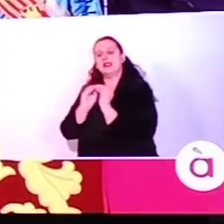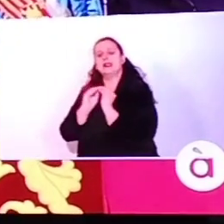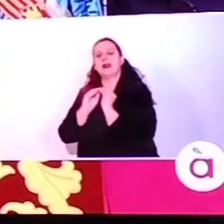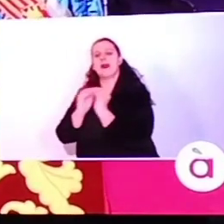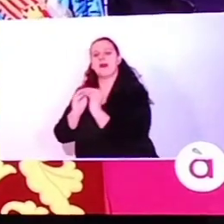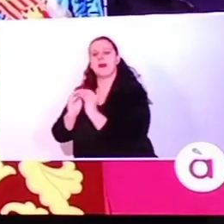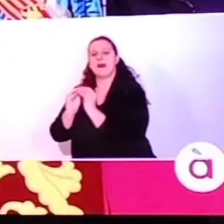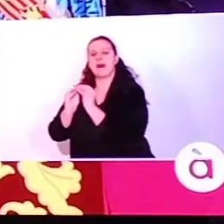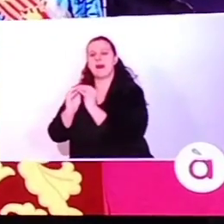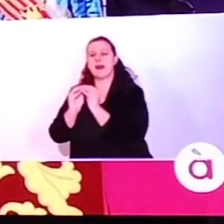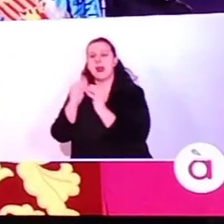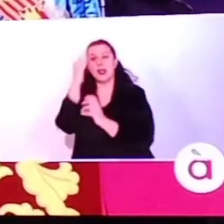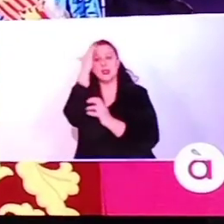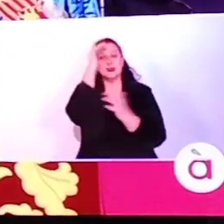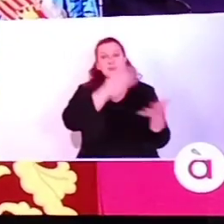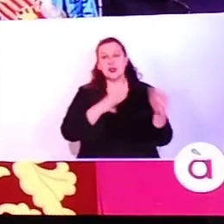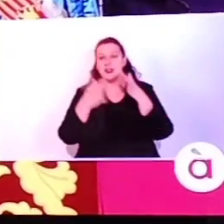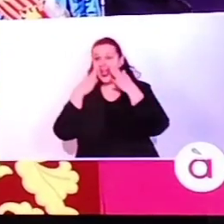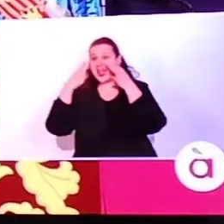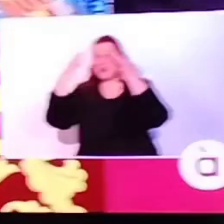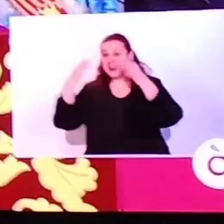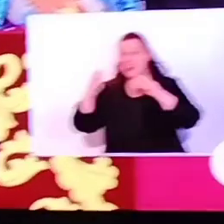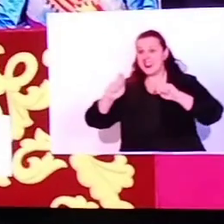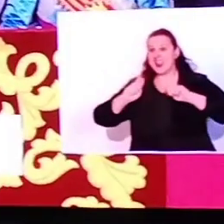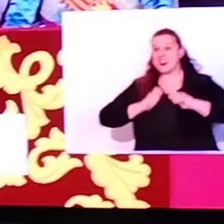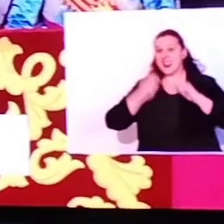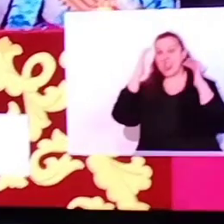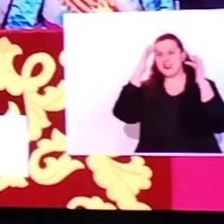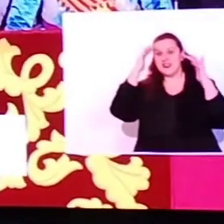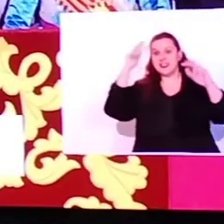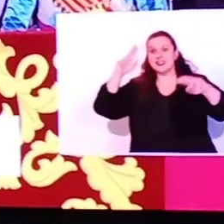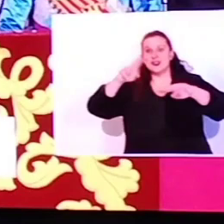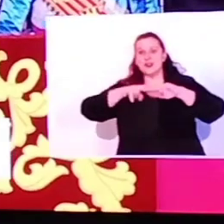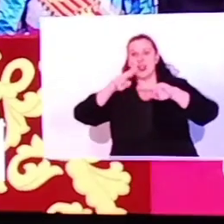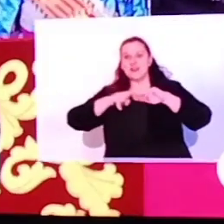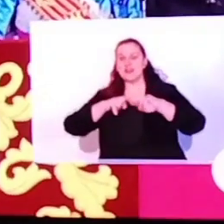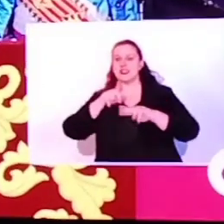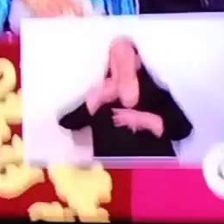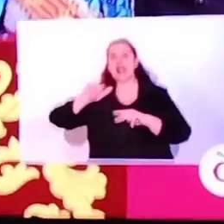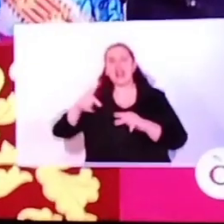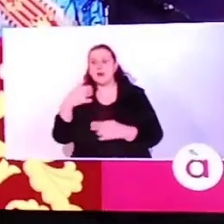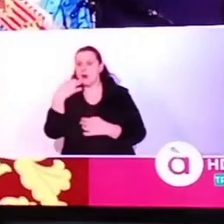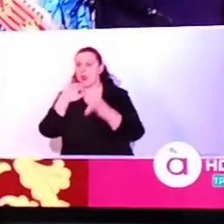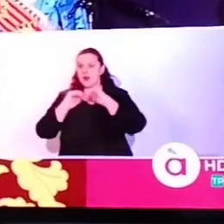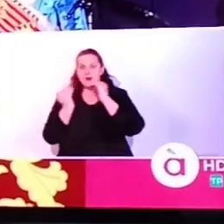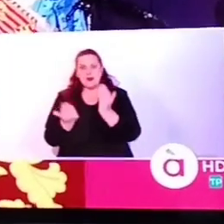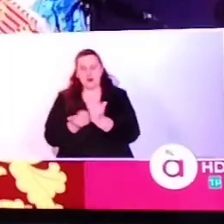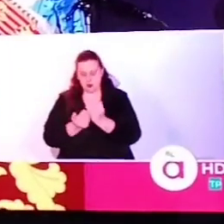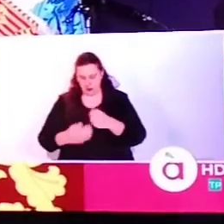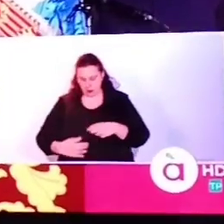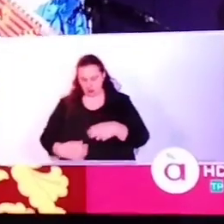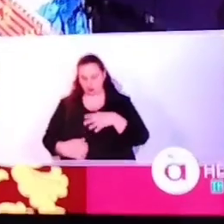Ells son los que dan en forma al sentir de la nostra festa en un llenguatge únic en el món.